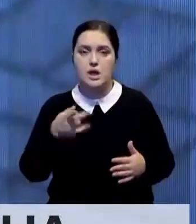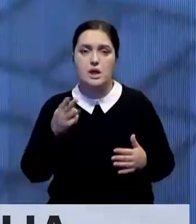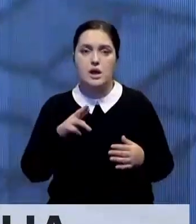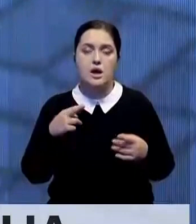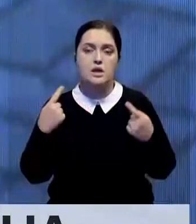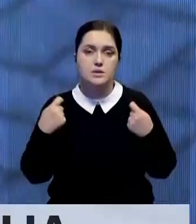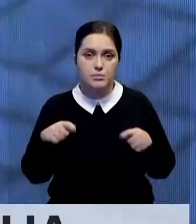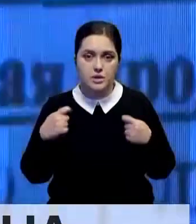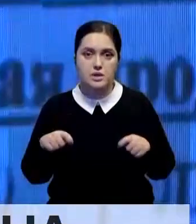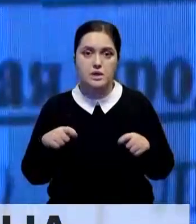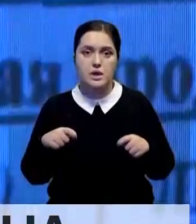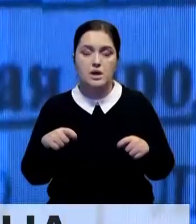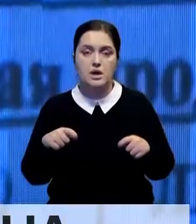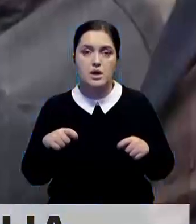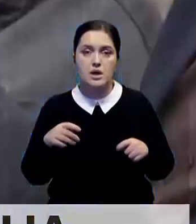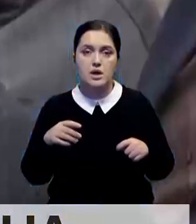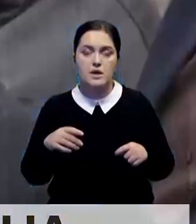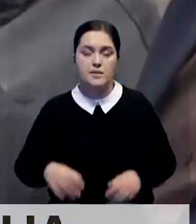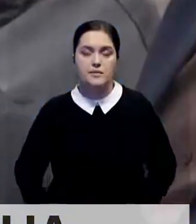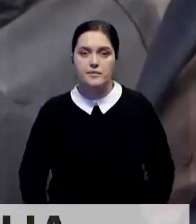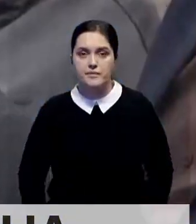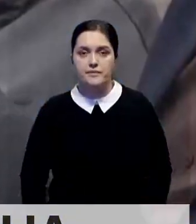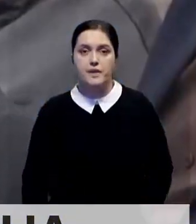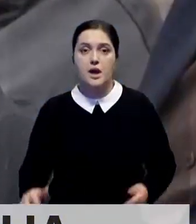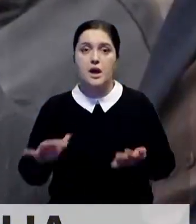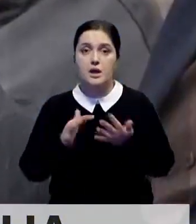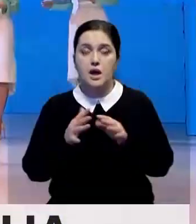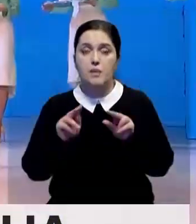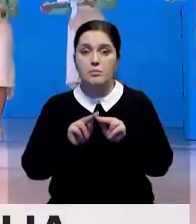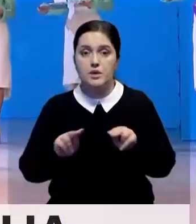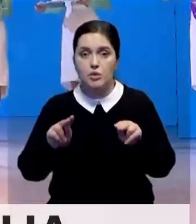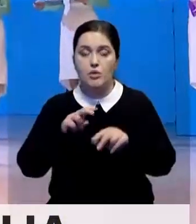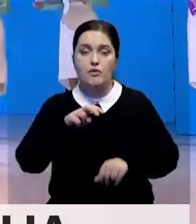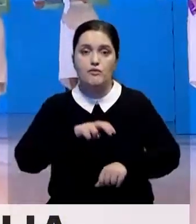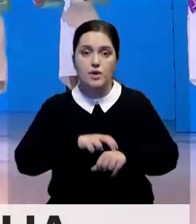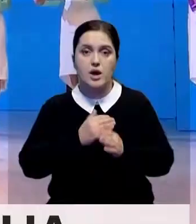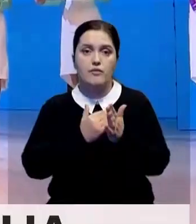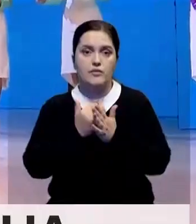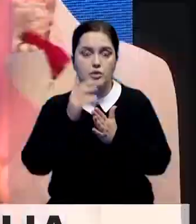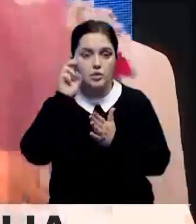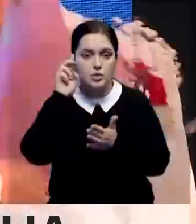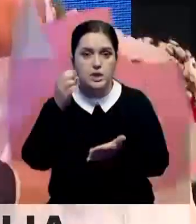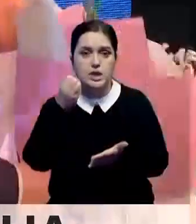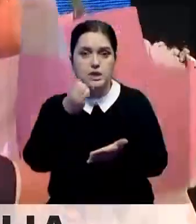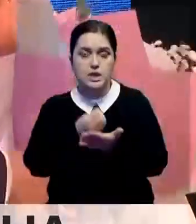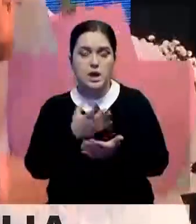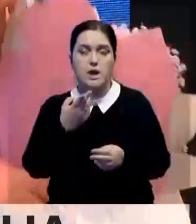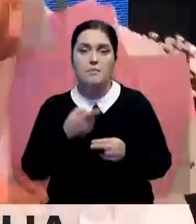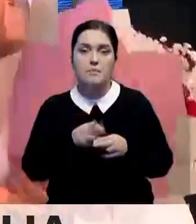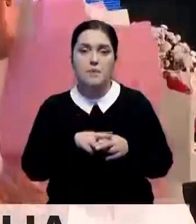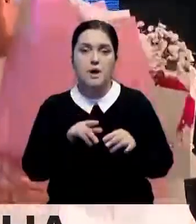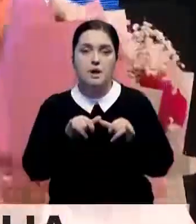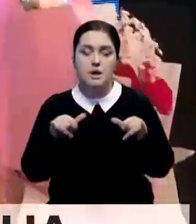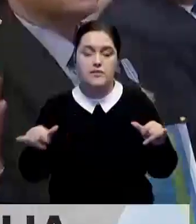сбыта наших продукций. Аграрии, педагоги и врачи удостоились высоких государственных наград. Каждый из них внес свою лепту в